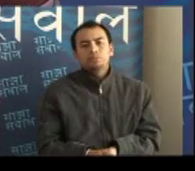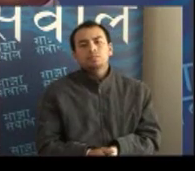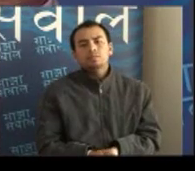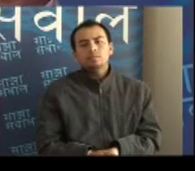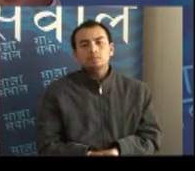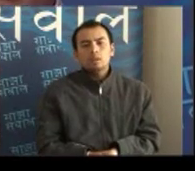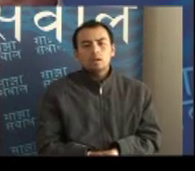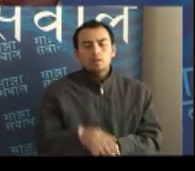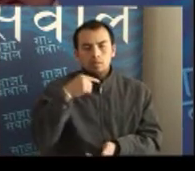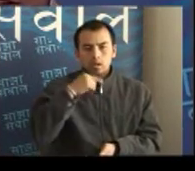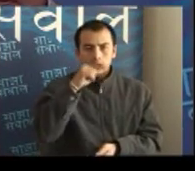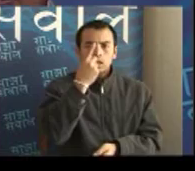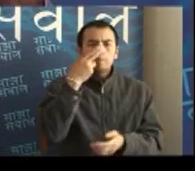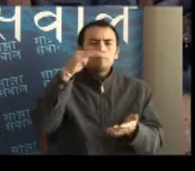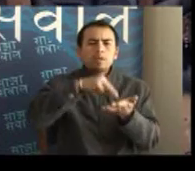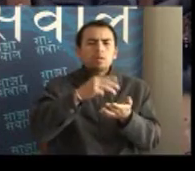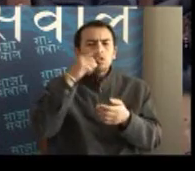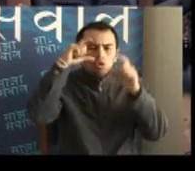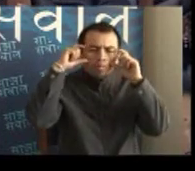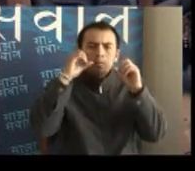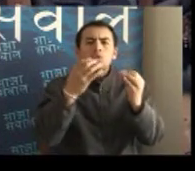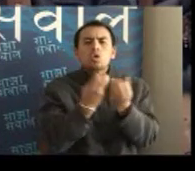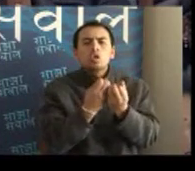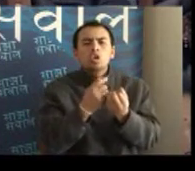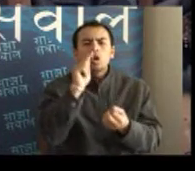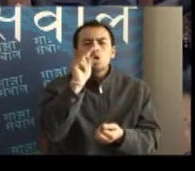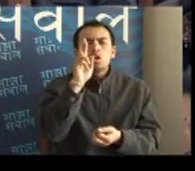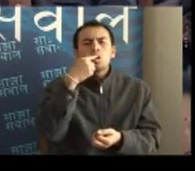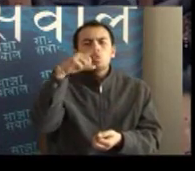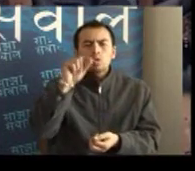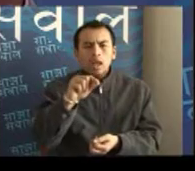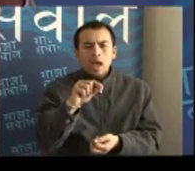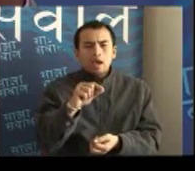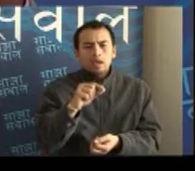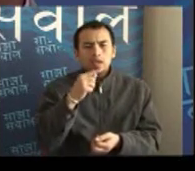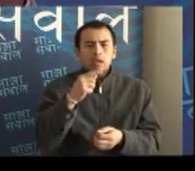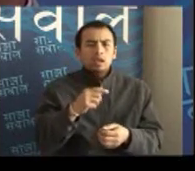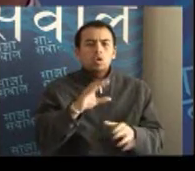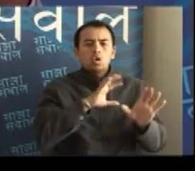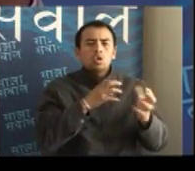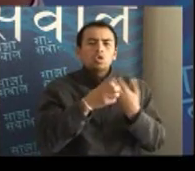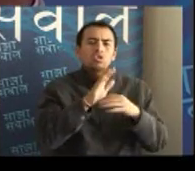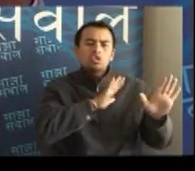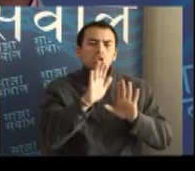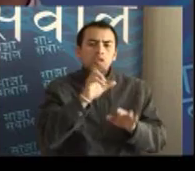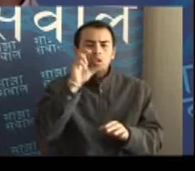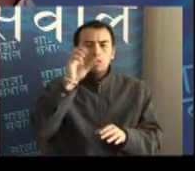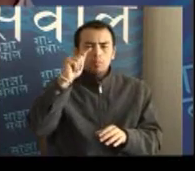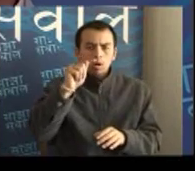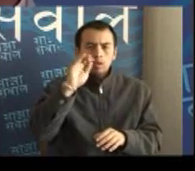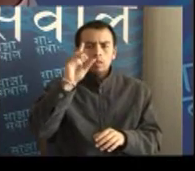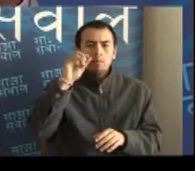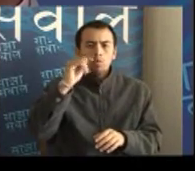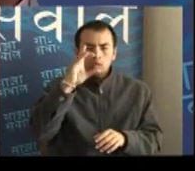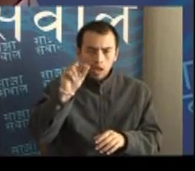म यहाँ एकजना त्यहाँ बिचमा हुनुहुन्छ चस्मा लगाउने करुणा फाउन्डेसनका कन्ट्री डिरेक्टर दीपक सापकोटा, तपाईँसँग एकदम संक्षेपमा कुरा गर्न चाहन्छु। यो